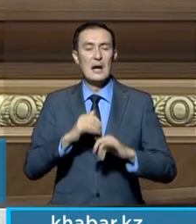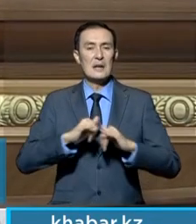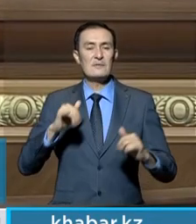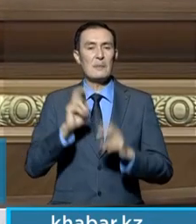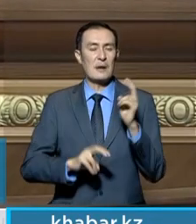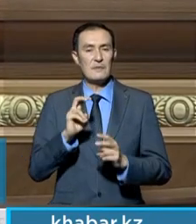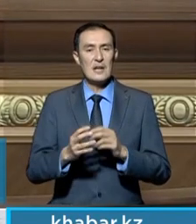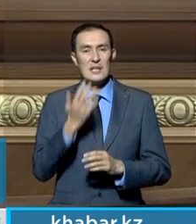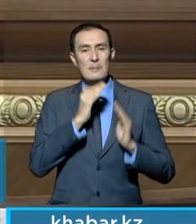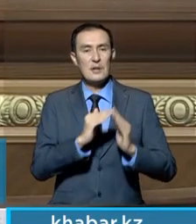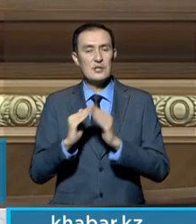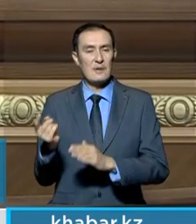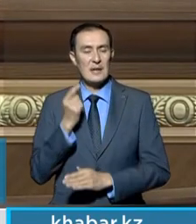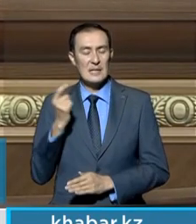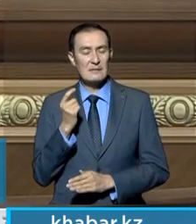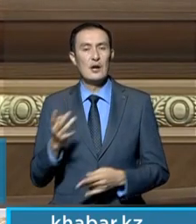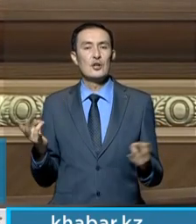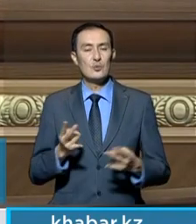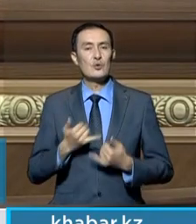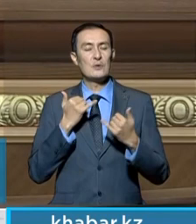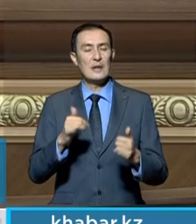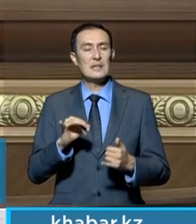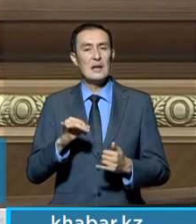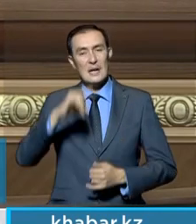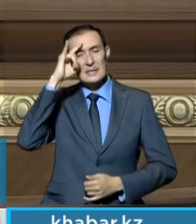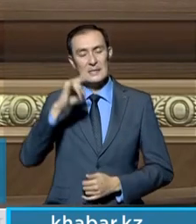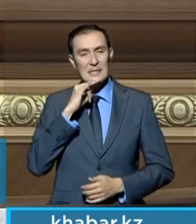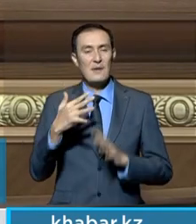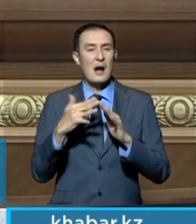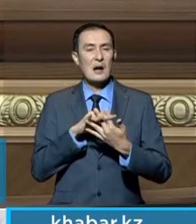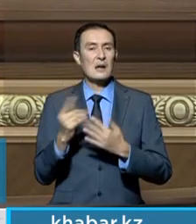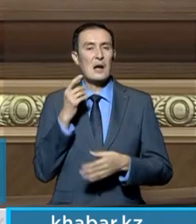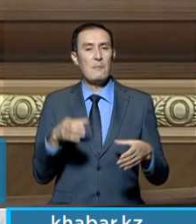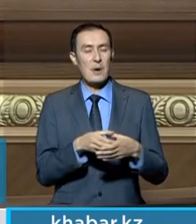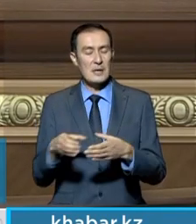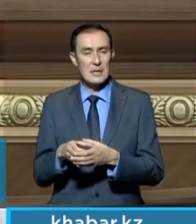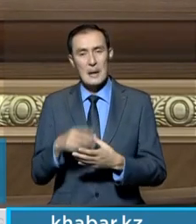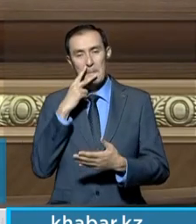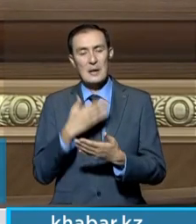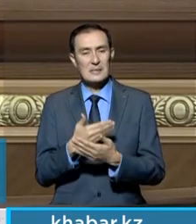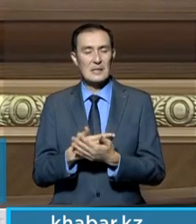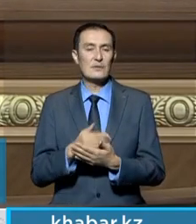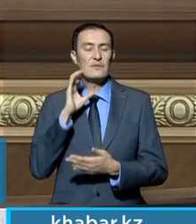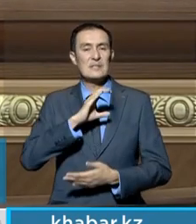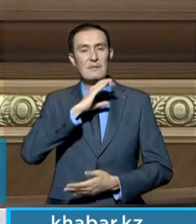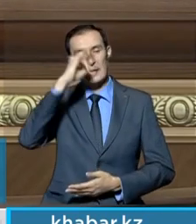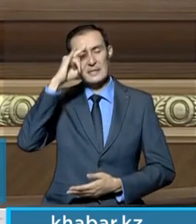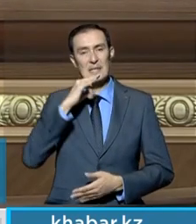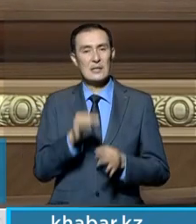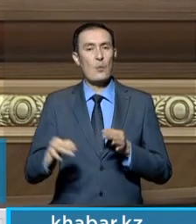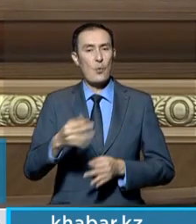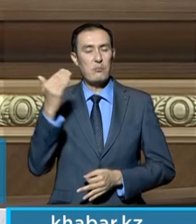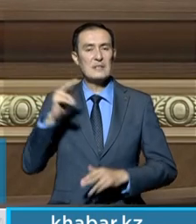промышленного тепличного хозяйства. При этом нельзя забывать и о потенциале отечественных агропредприятий. Здесь показательный пример Североказахстанской области,